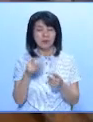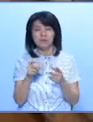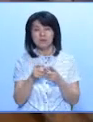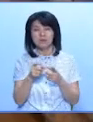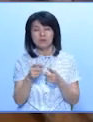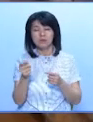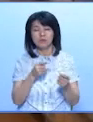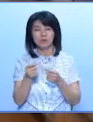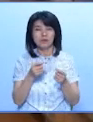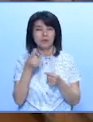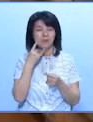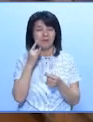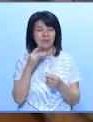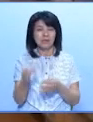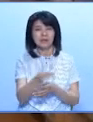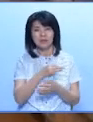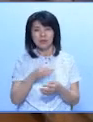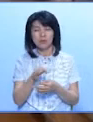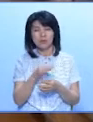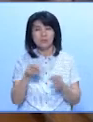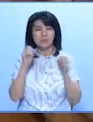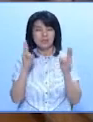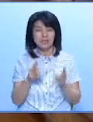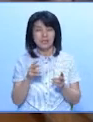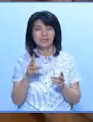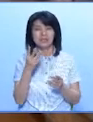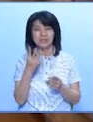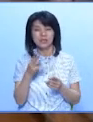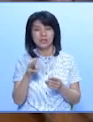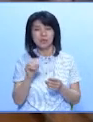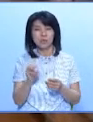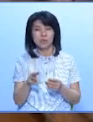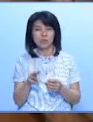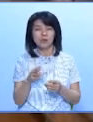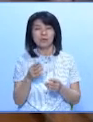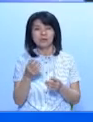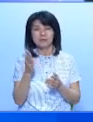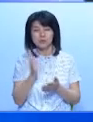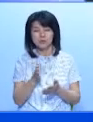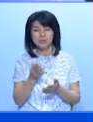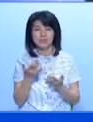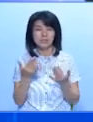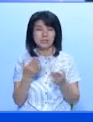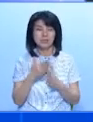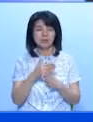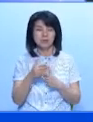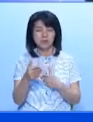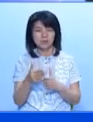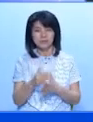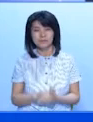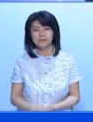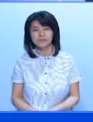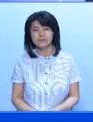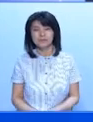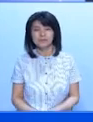архива Павлодарской области, официальная презентация трехтомника состоится несколько позже. А на этом у меня все.